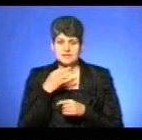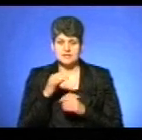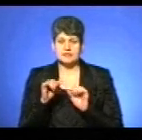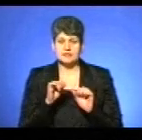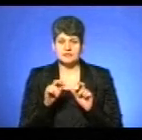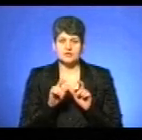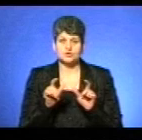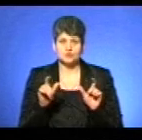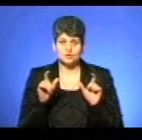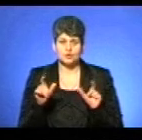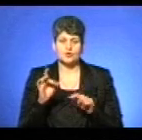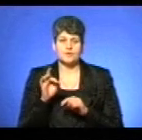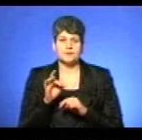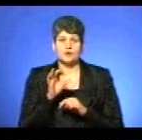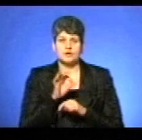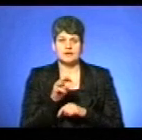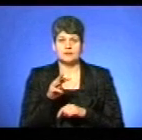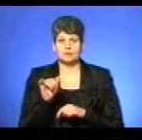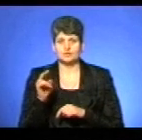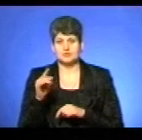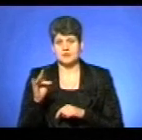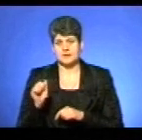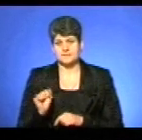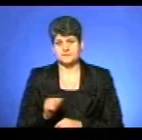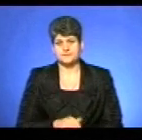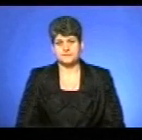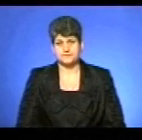студії дитячої анімації «Руда миша» Олена Мудра.